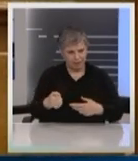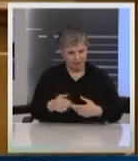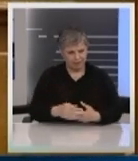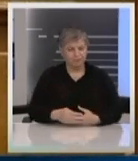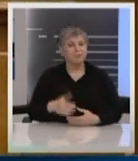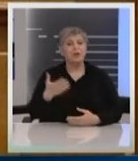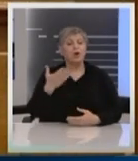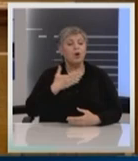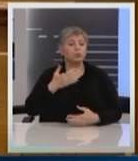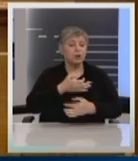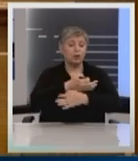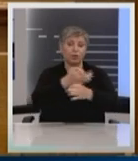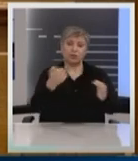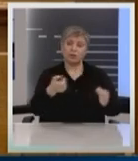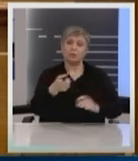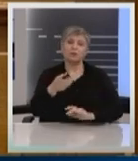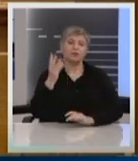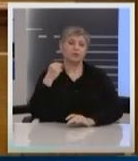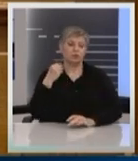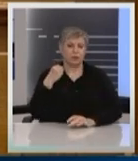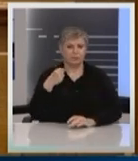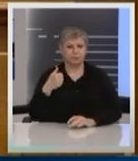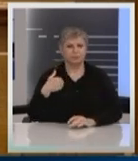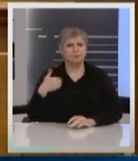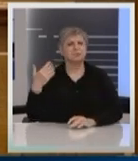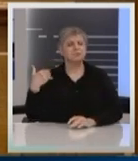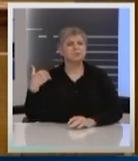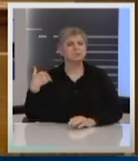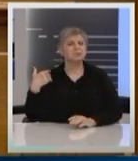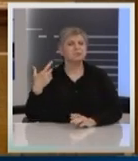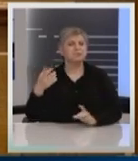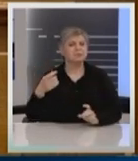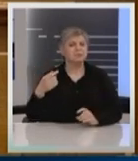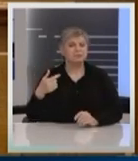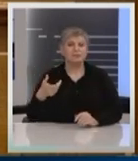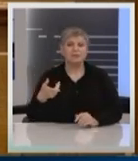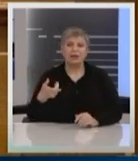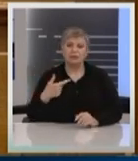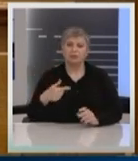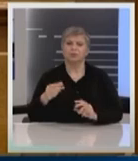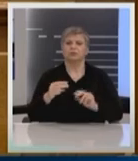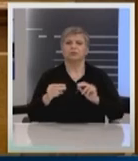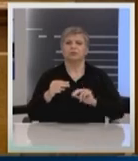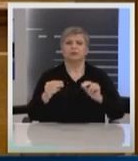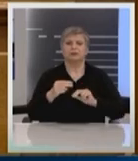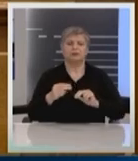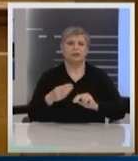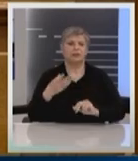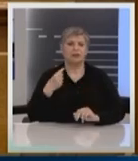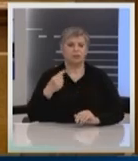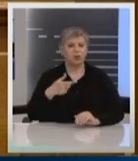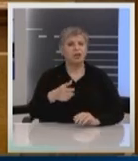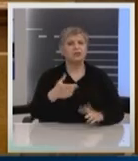Ακούστε κάτι. Ήμουνα σε μία συζήτηση κάπου και μου είπε κάποιος στέλεχος της Νέας